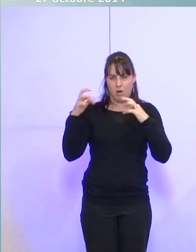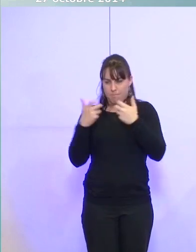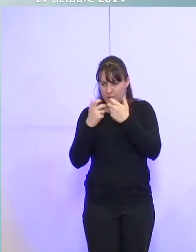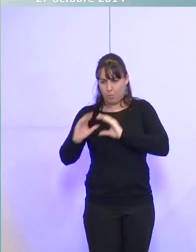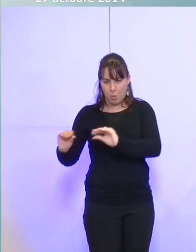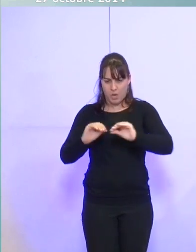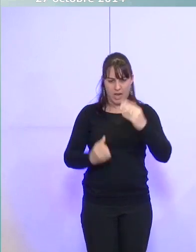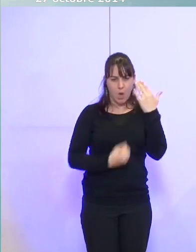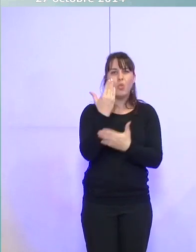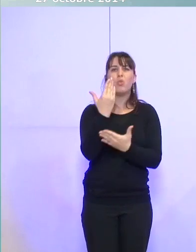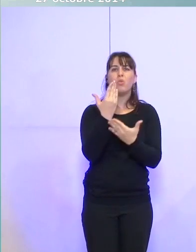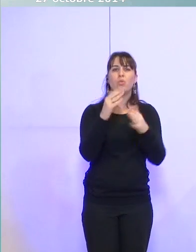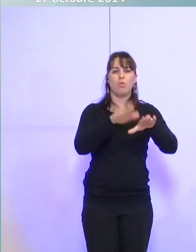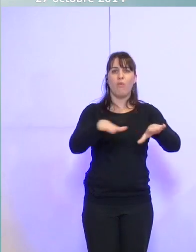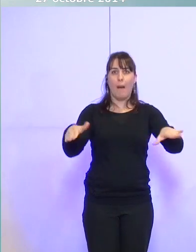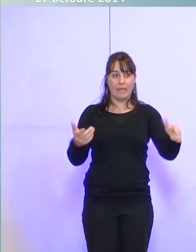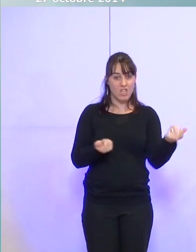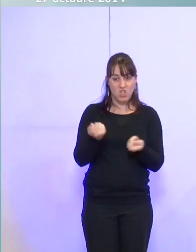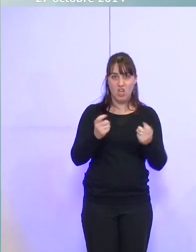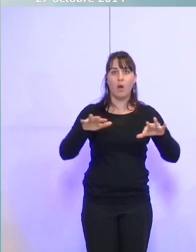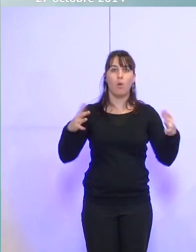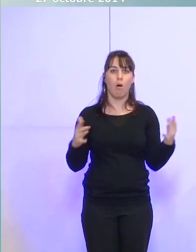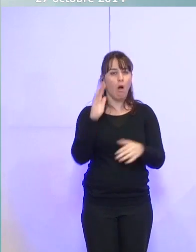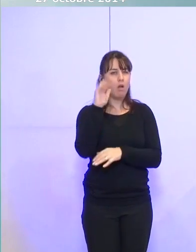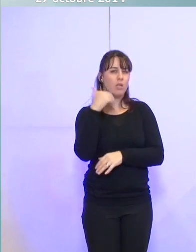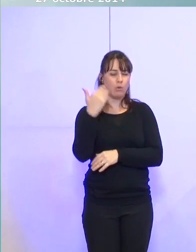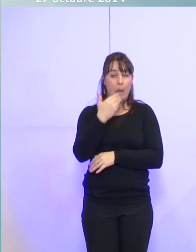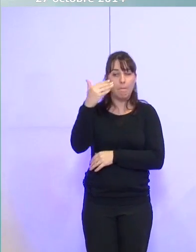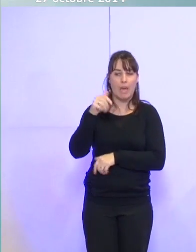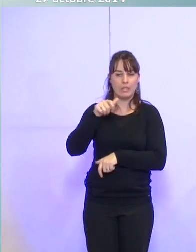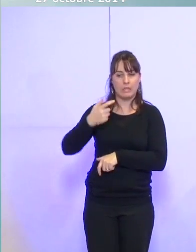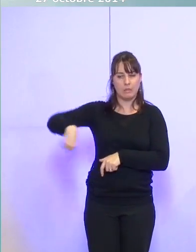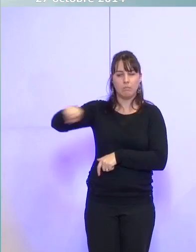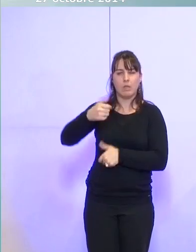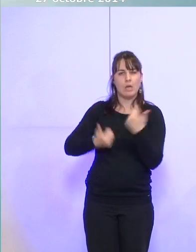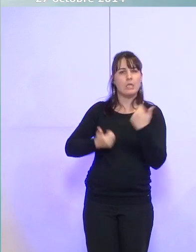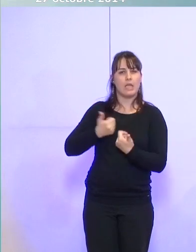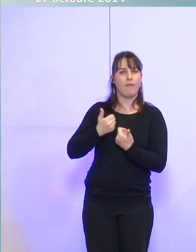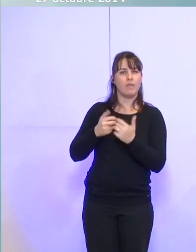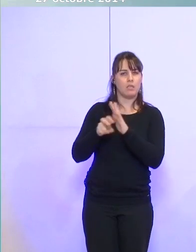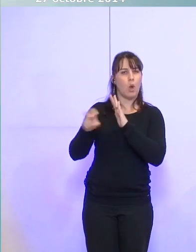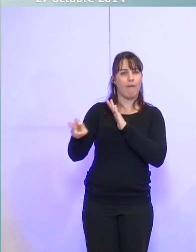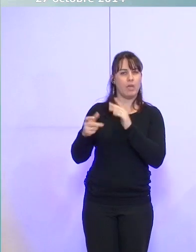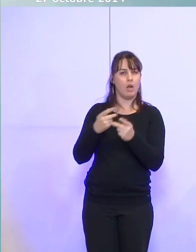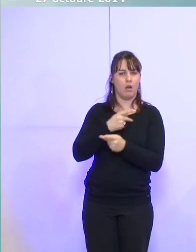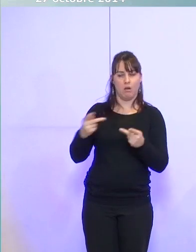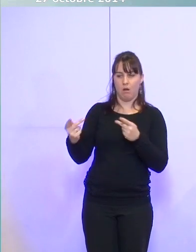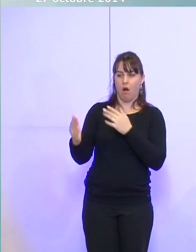ce nouveau parking. À ce titre, nous remercions les services de la ville qui nous ont fourni un appui